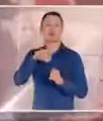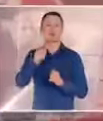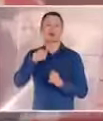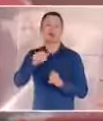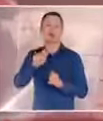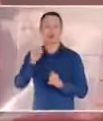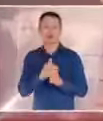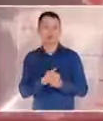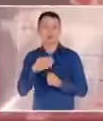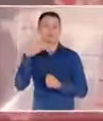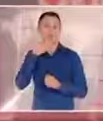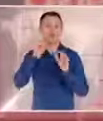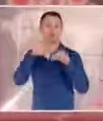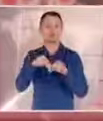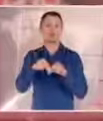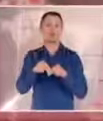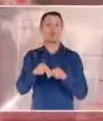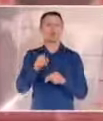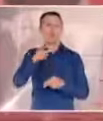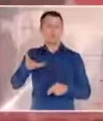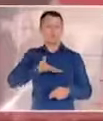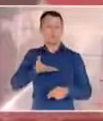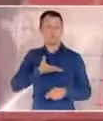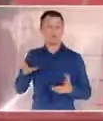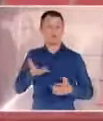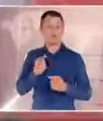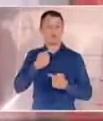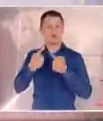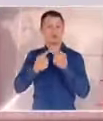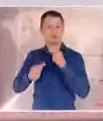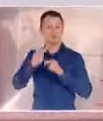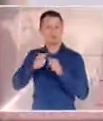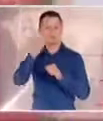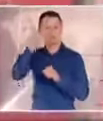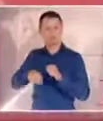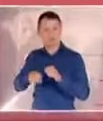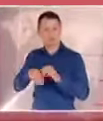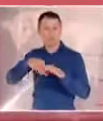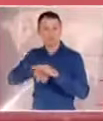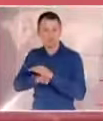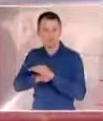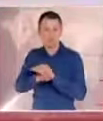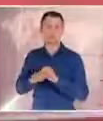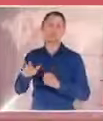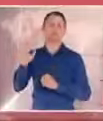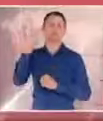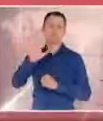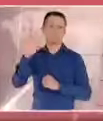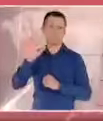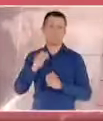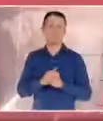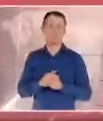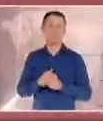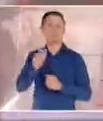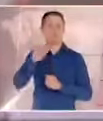trofeul festivalului a ajuns în mâinile unui preot, a cărui peliculă tratează soarta emigranților români peste hotare. Pastorul Ciprian Mega n-a